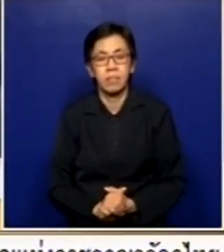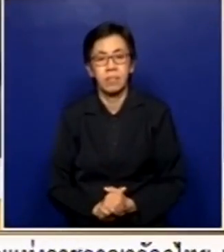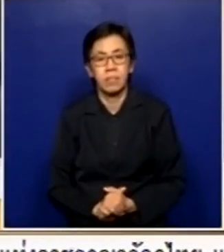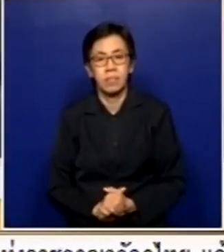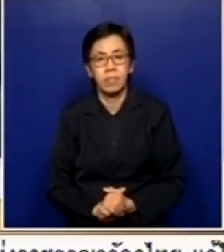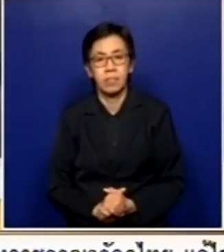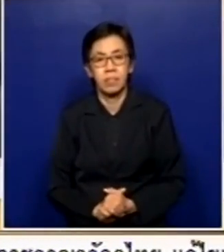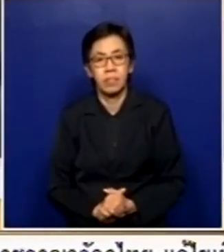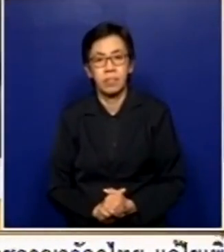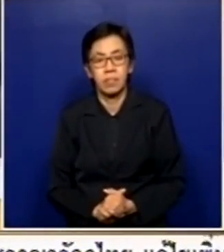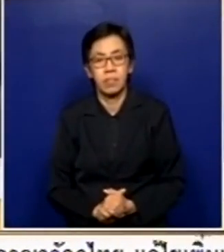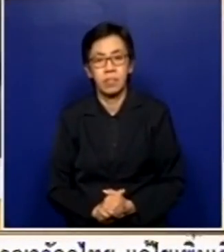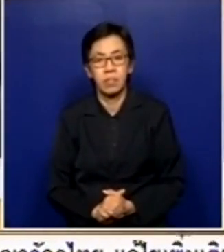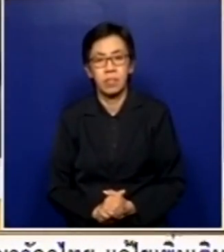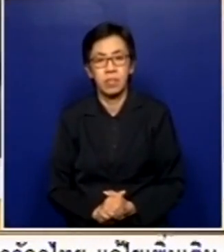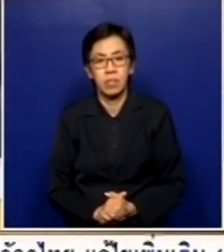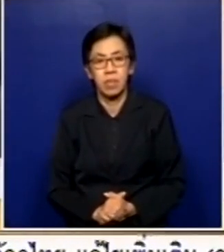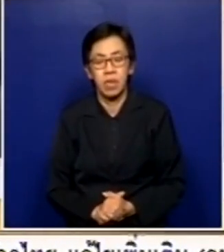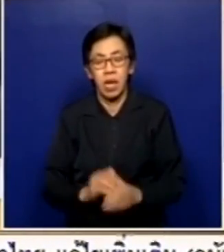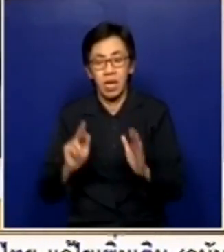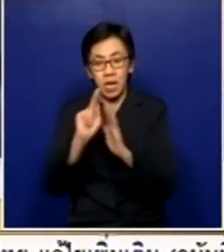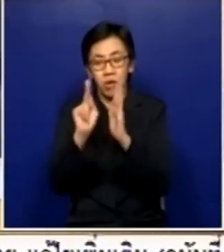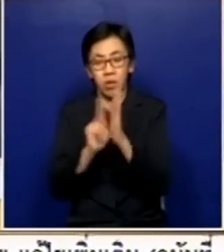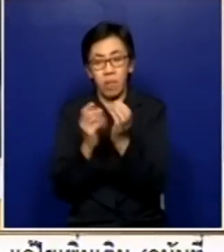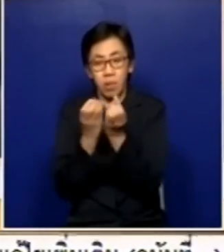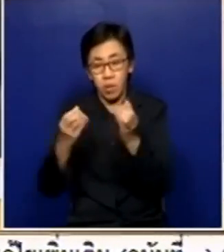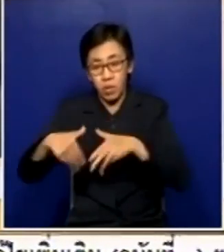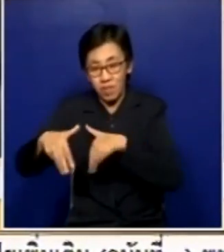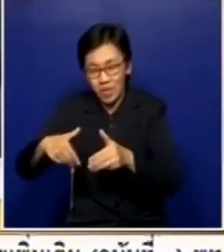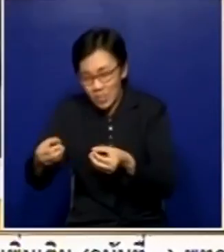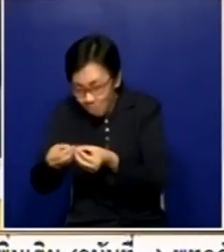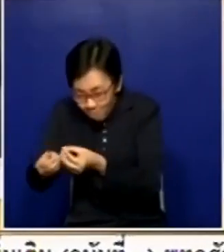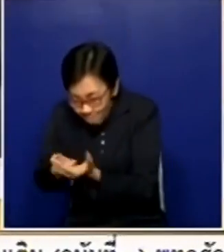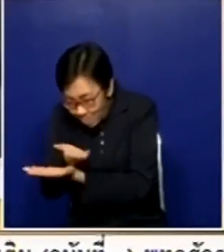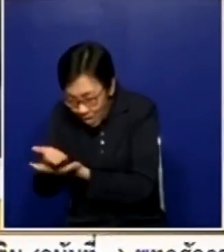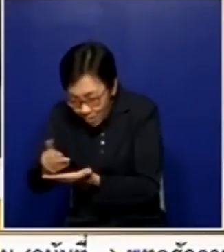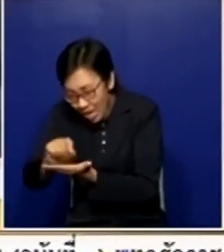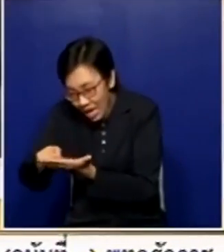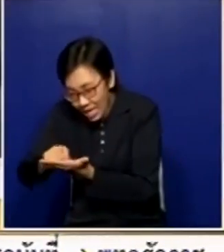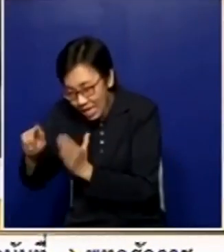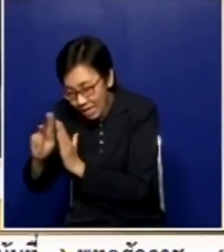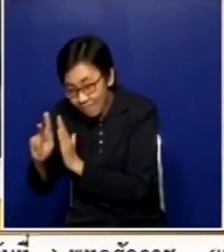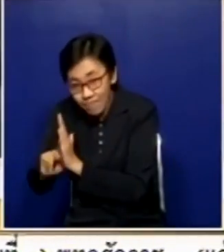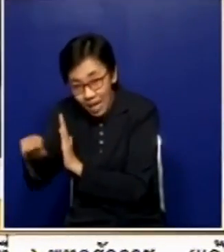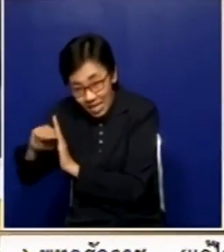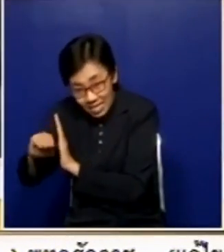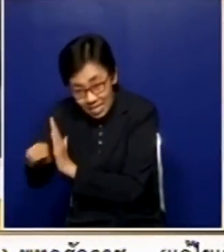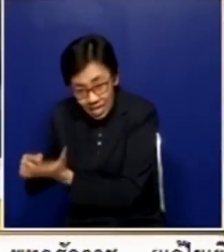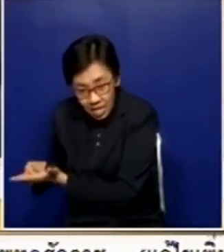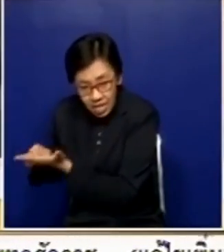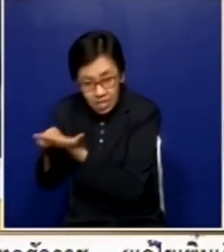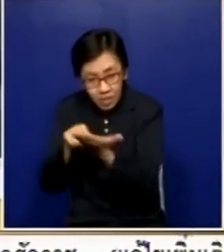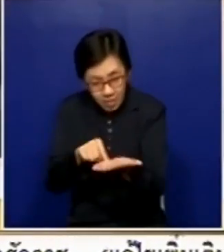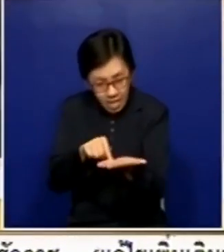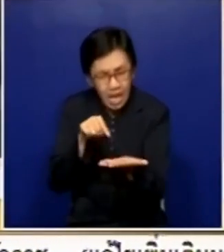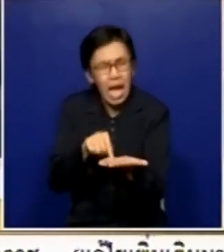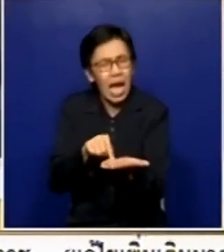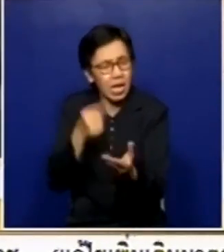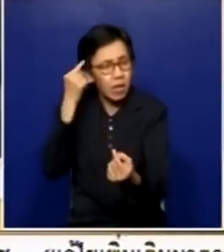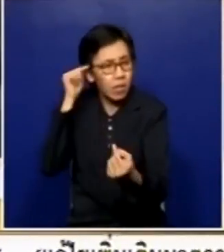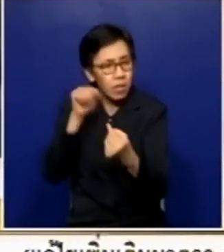อ่าราชดำยนต์ทางประชาชนว่าจุ๊ประสงค์ใหญ่เธอ